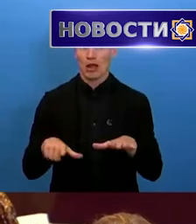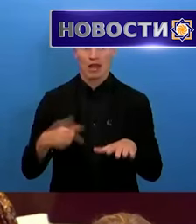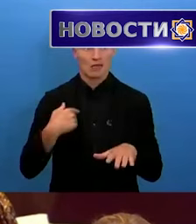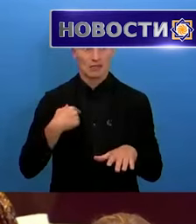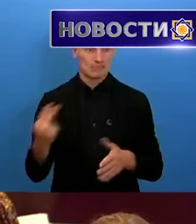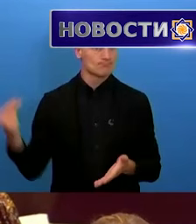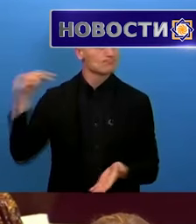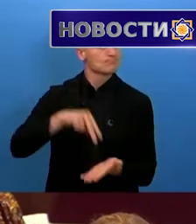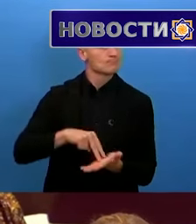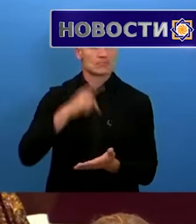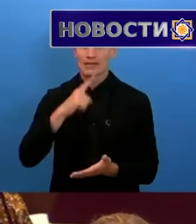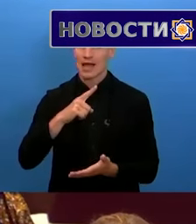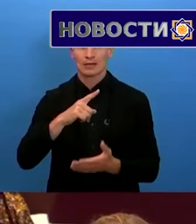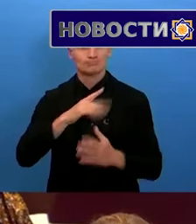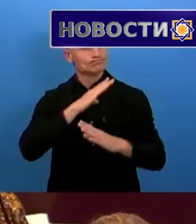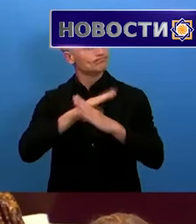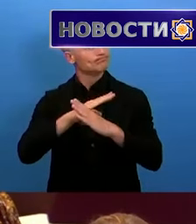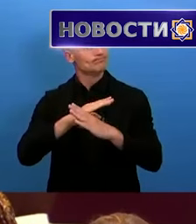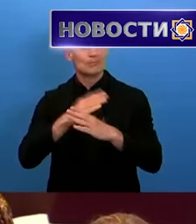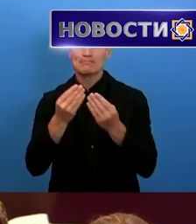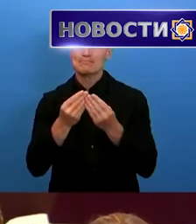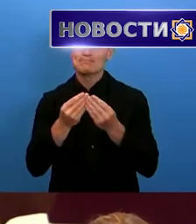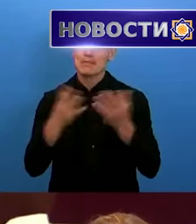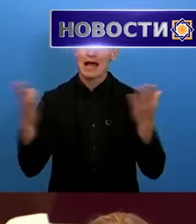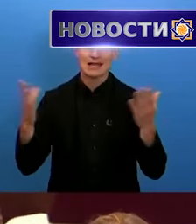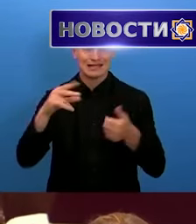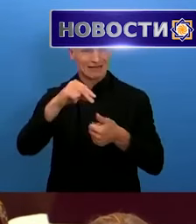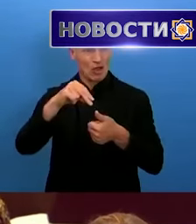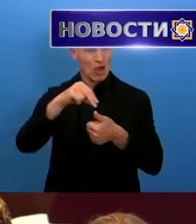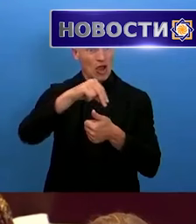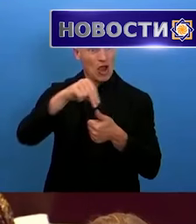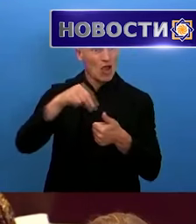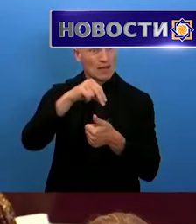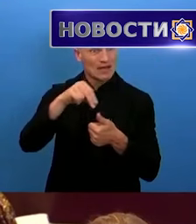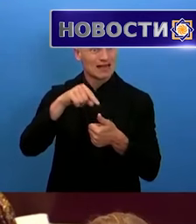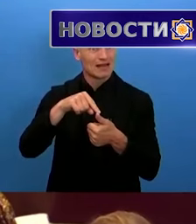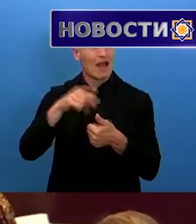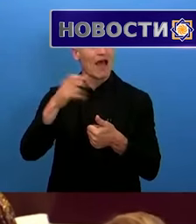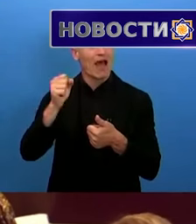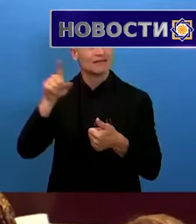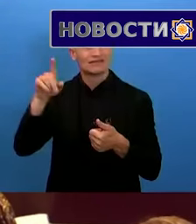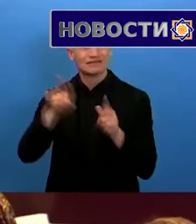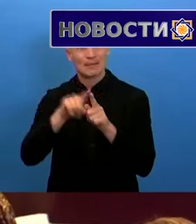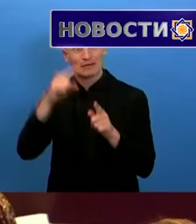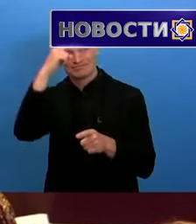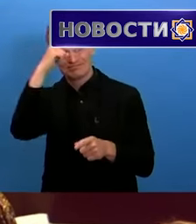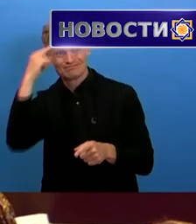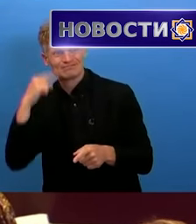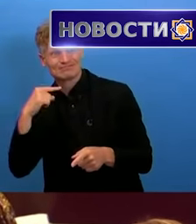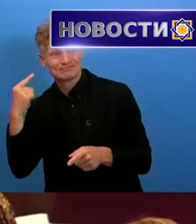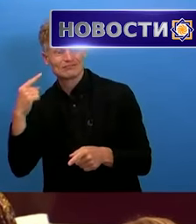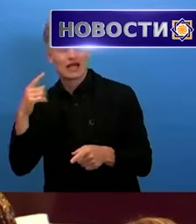Арцаха, которому пришлось выбирать между резней и бегством. 29 сентября 2023 года, почти